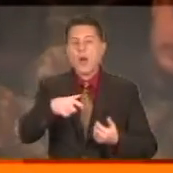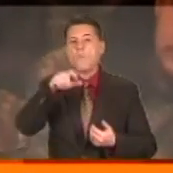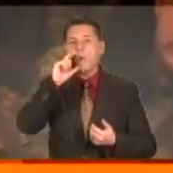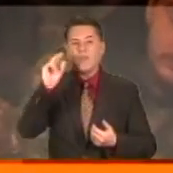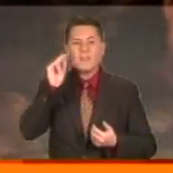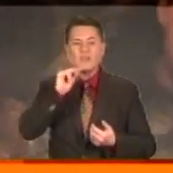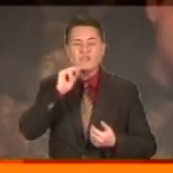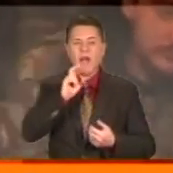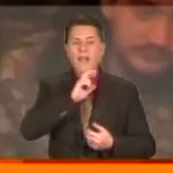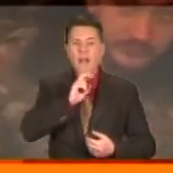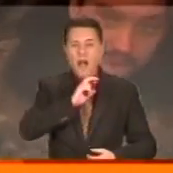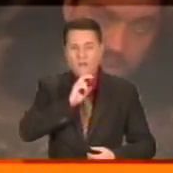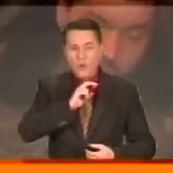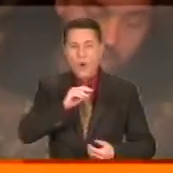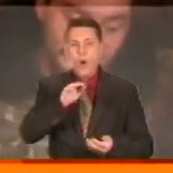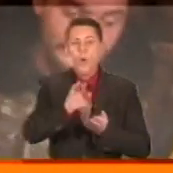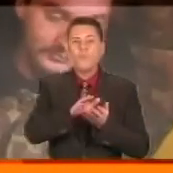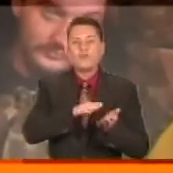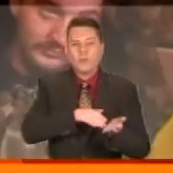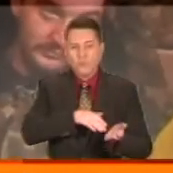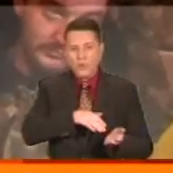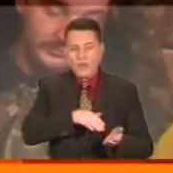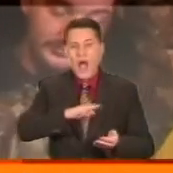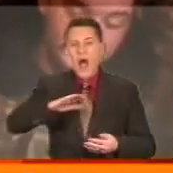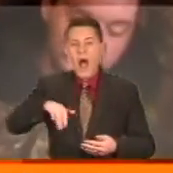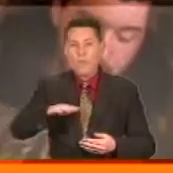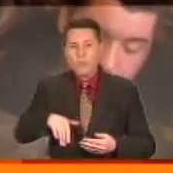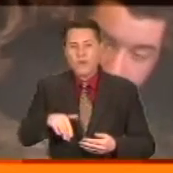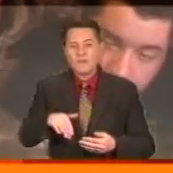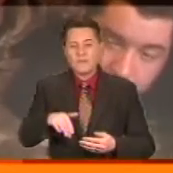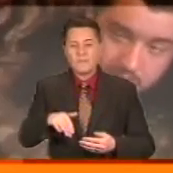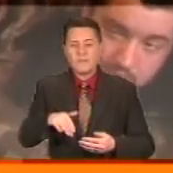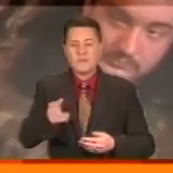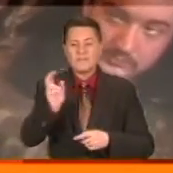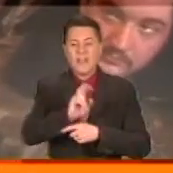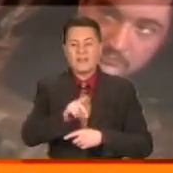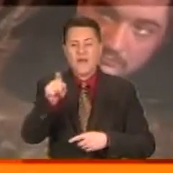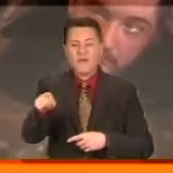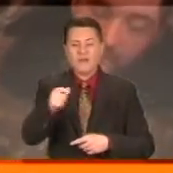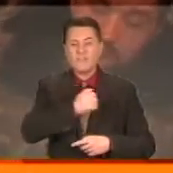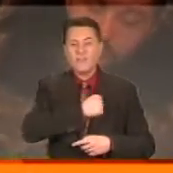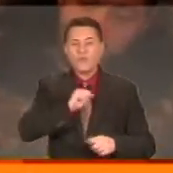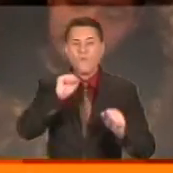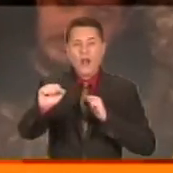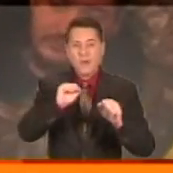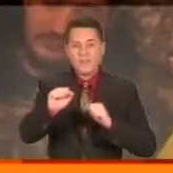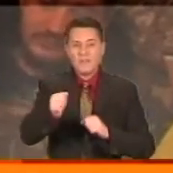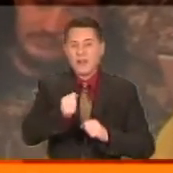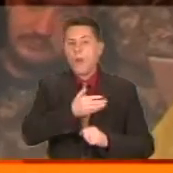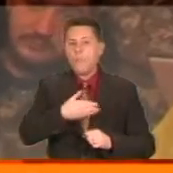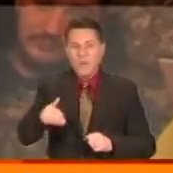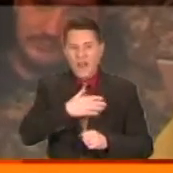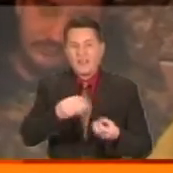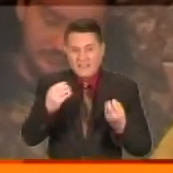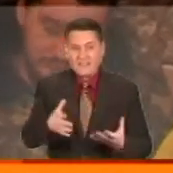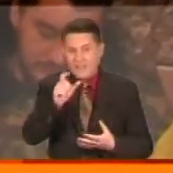чай, каву, бутерброди. А потім зайде ваші військові командири. Ми цивільні, ви розумієте? Я